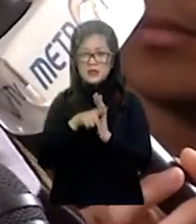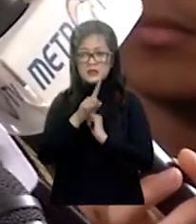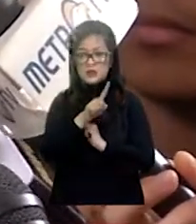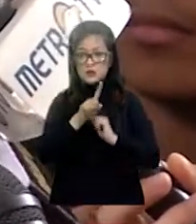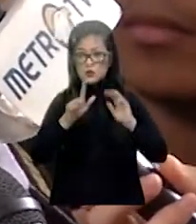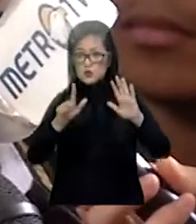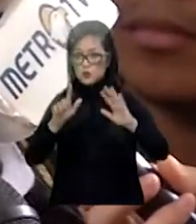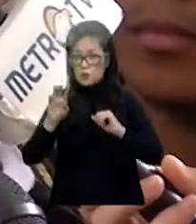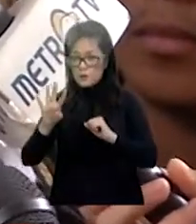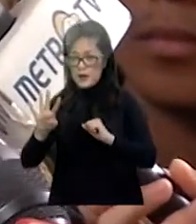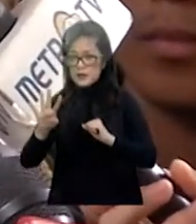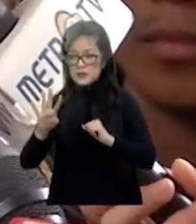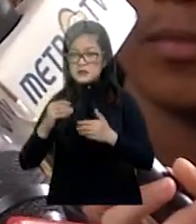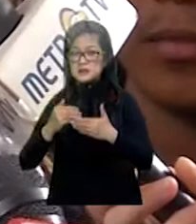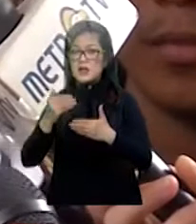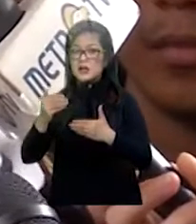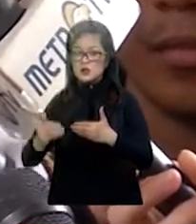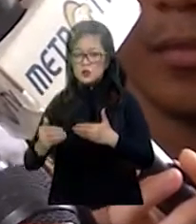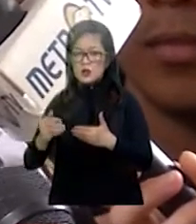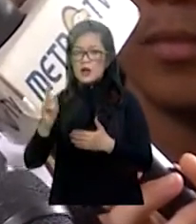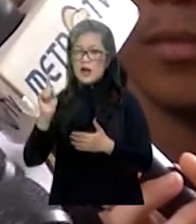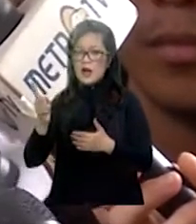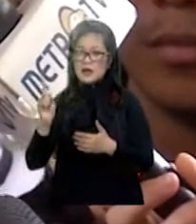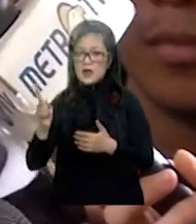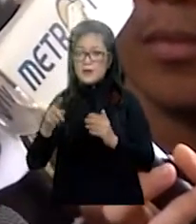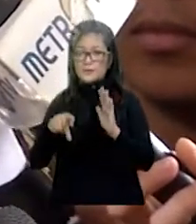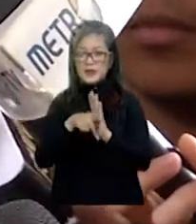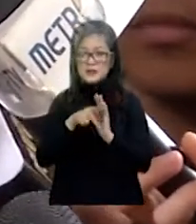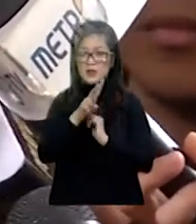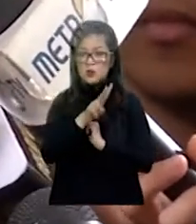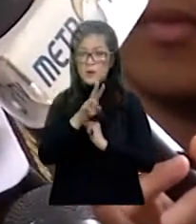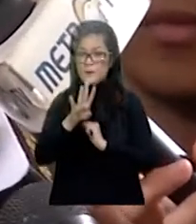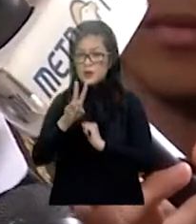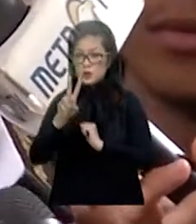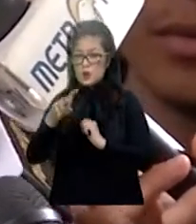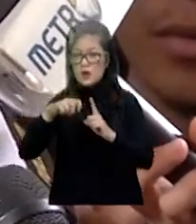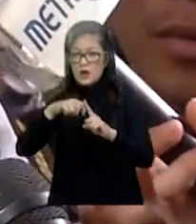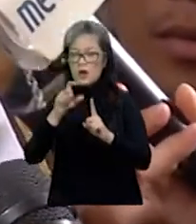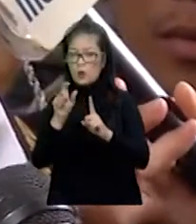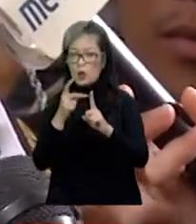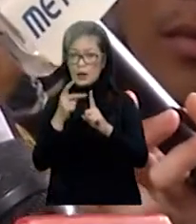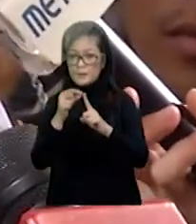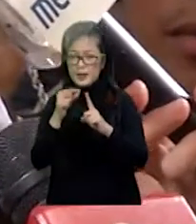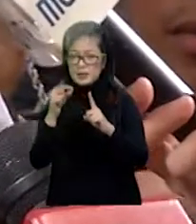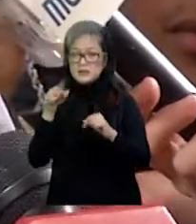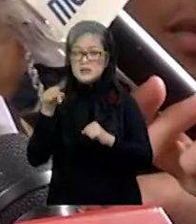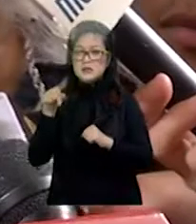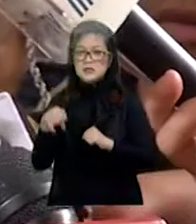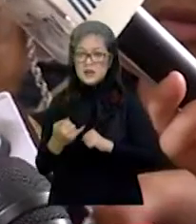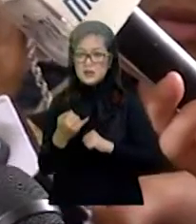kemudian dikenakan pasal 242 KUHP ya sesuai dengan asas peradilan